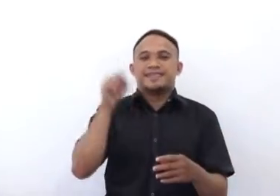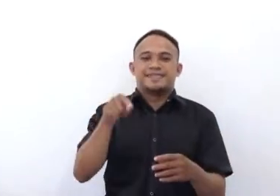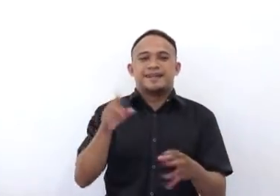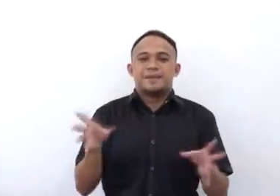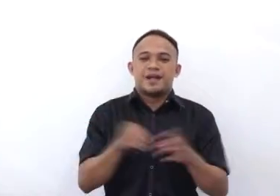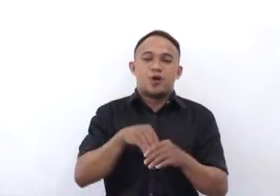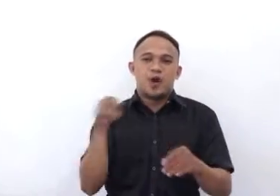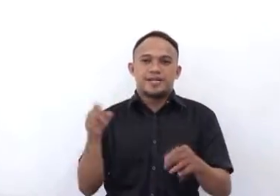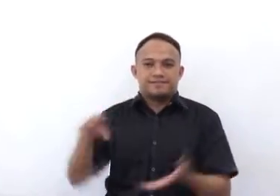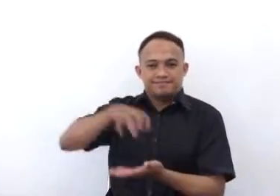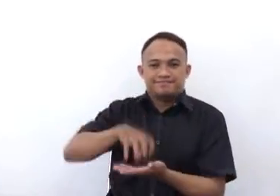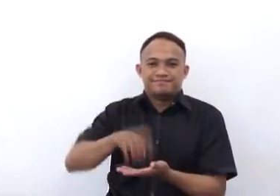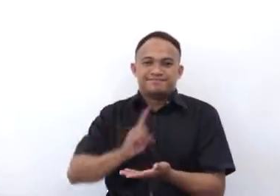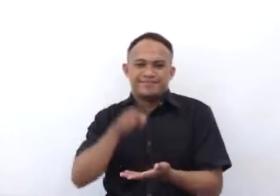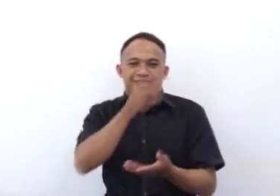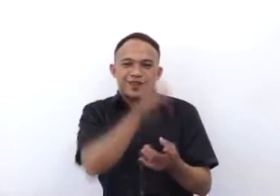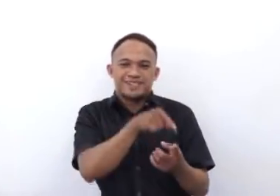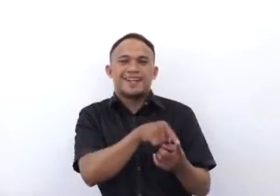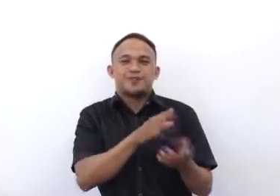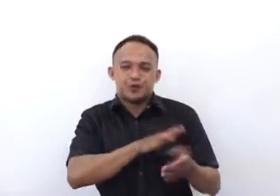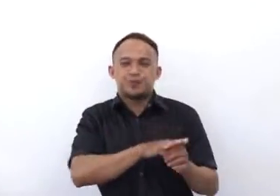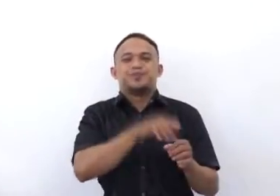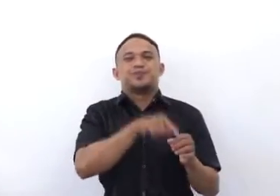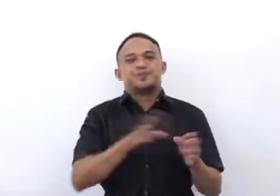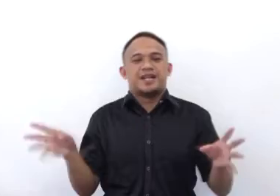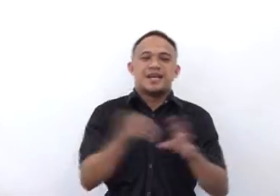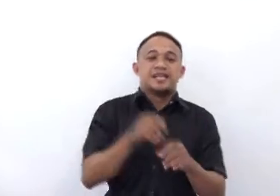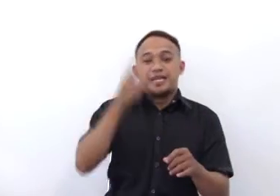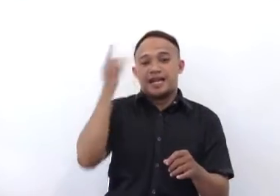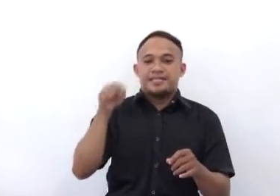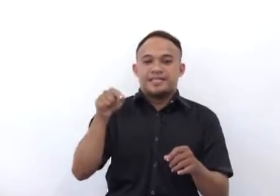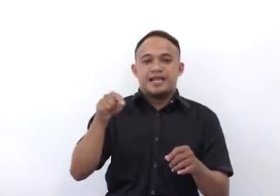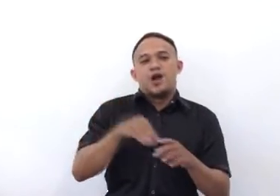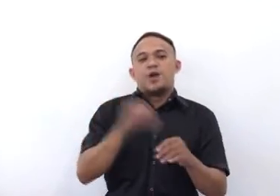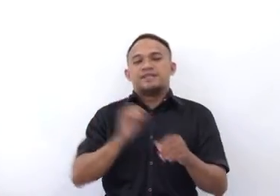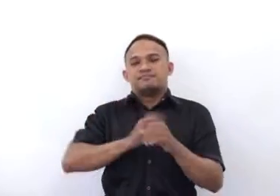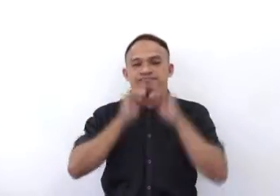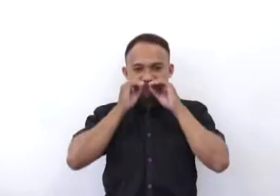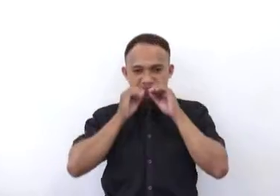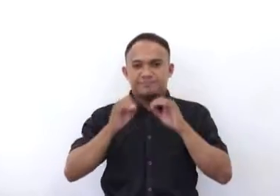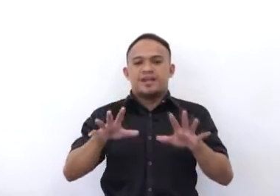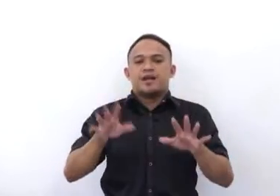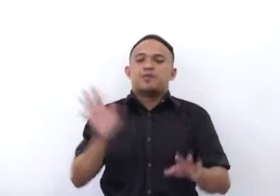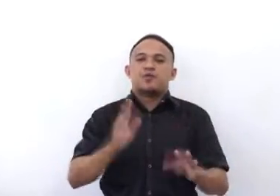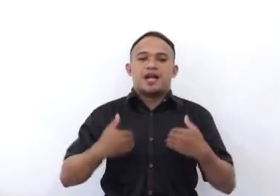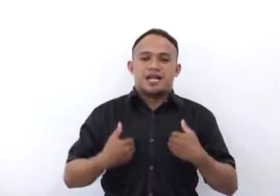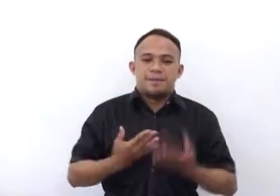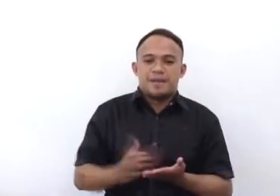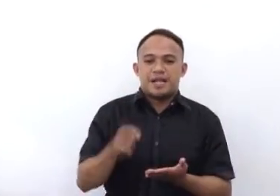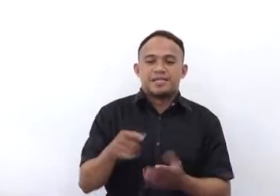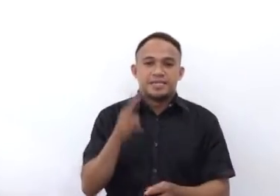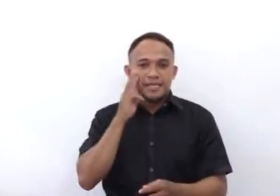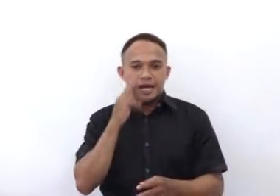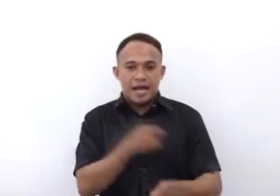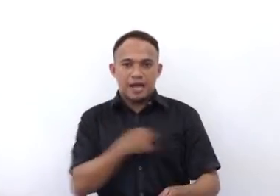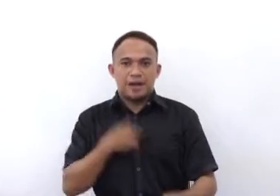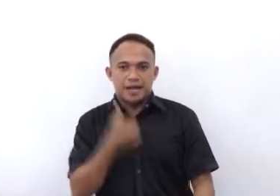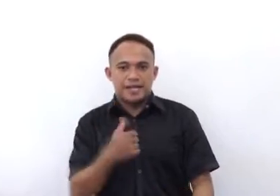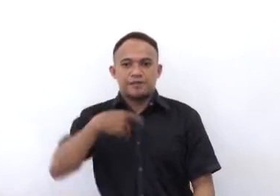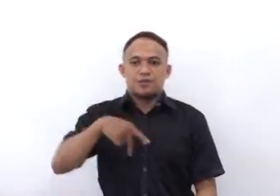mereka semangat. Yang ketiga, ya kita berjuang terhadap prokes. Karena